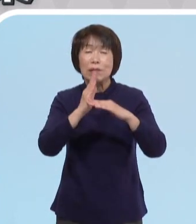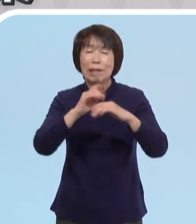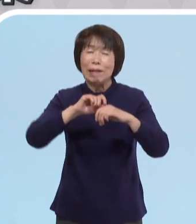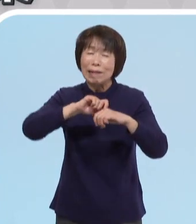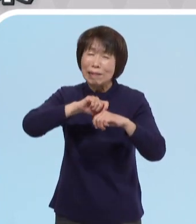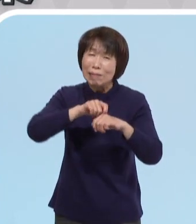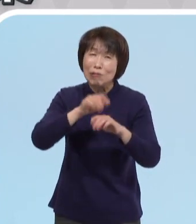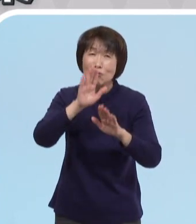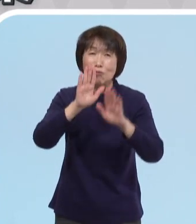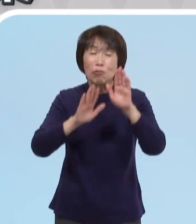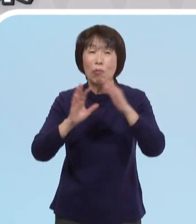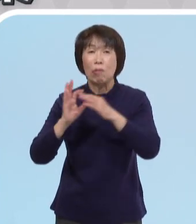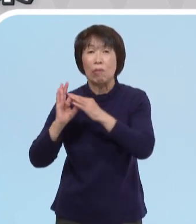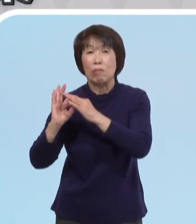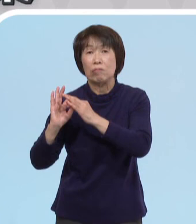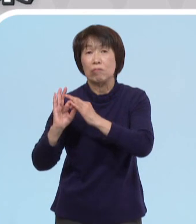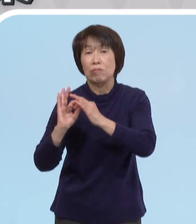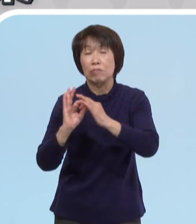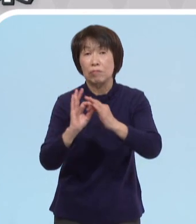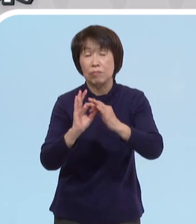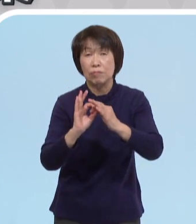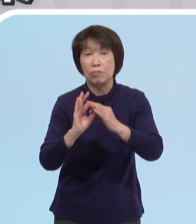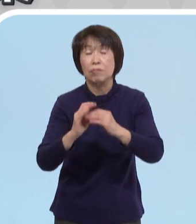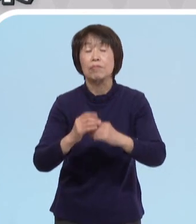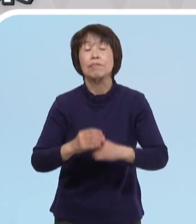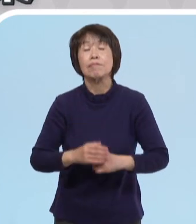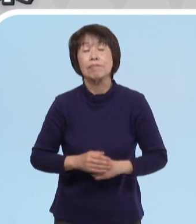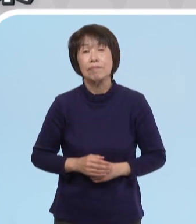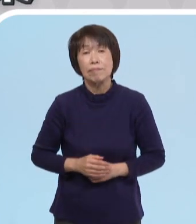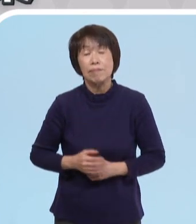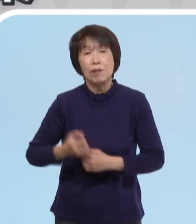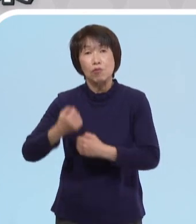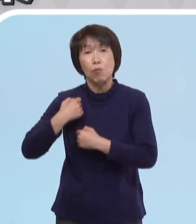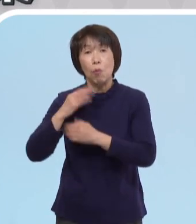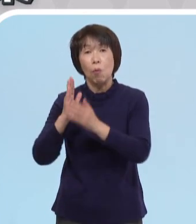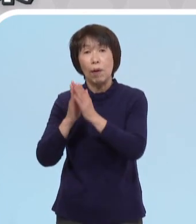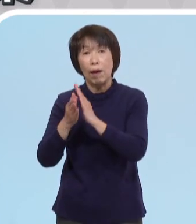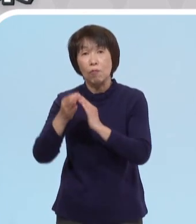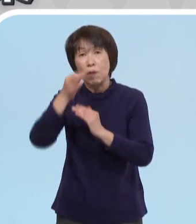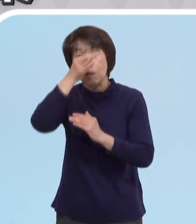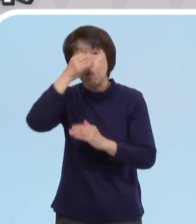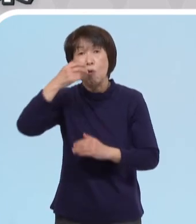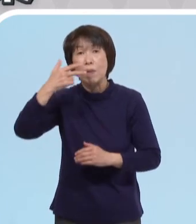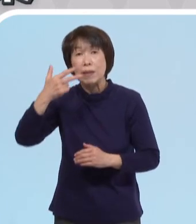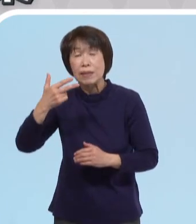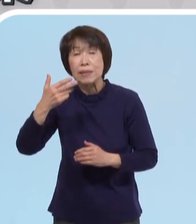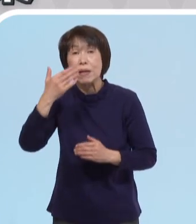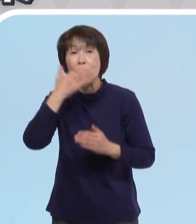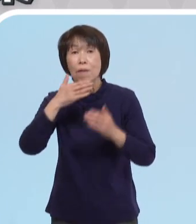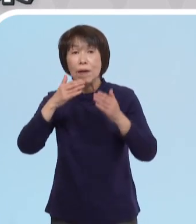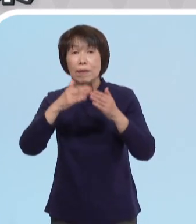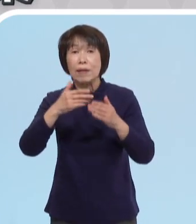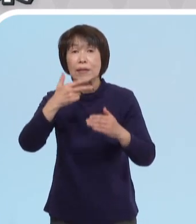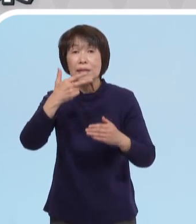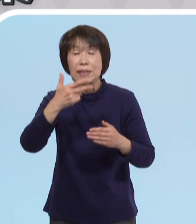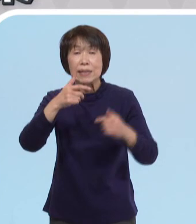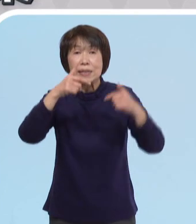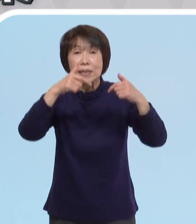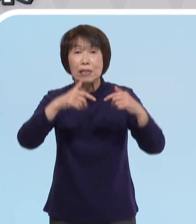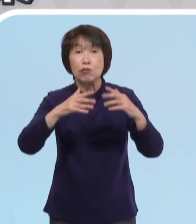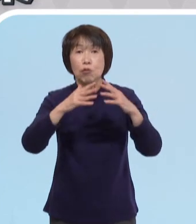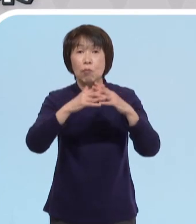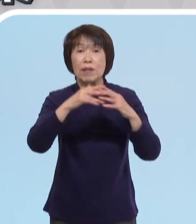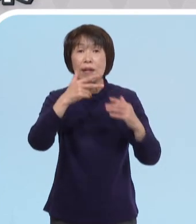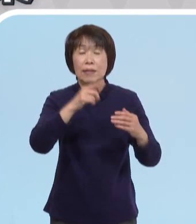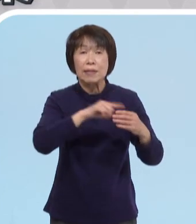状況が続いています。本県では神戸市、尼崎市、西宮市、芦屋市